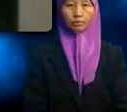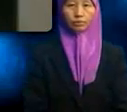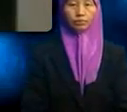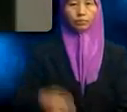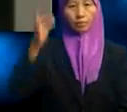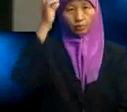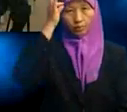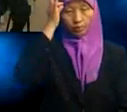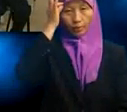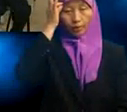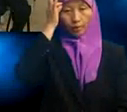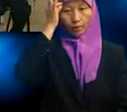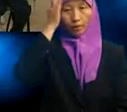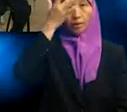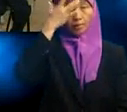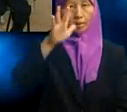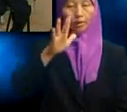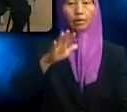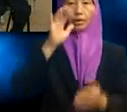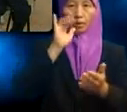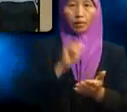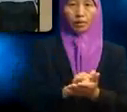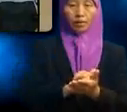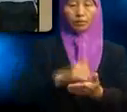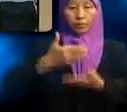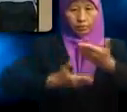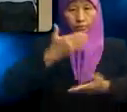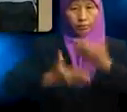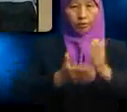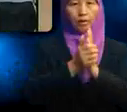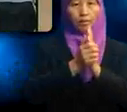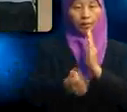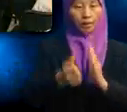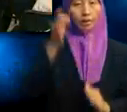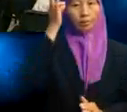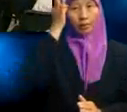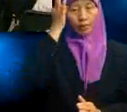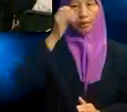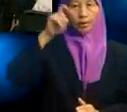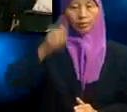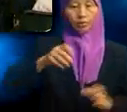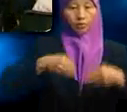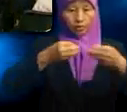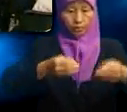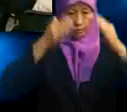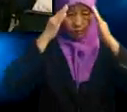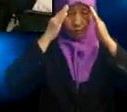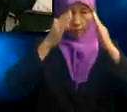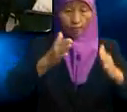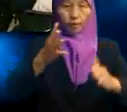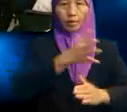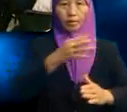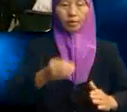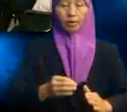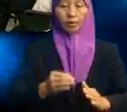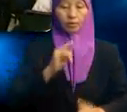Pemikiran kritis misalnya merupakan salah satu daripada proses kemahiran berpikir yang perlu diberikan penekanan dan